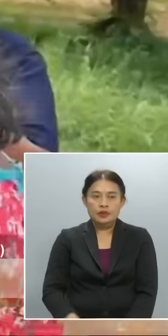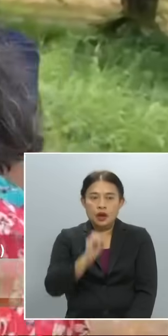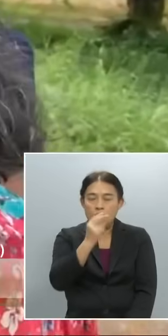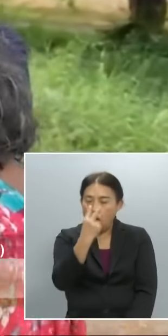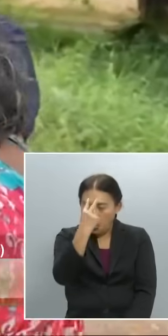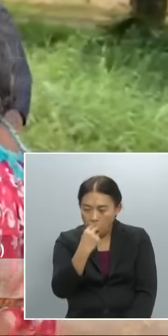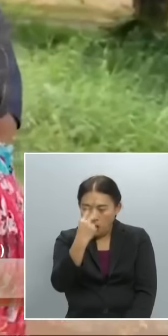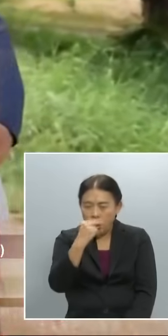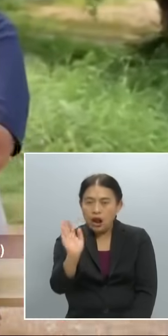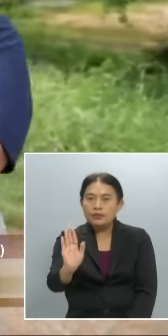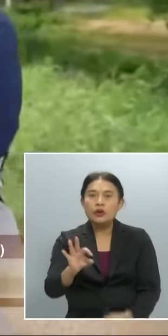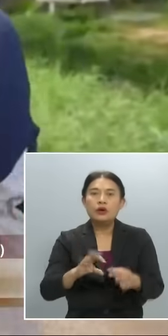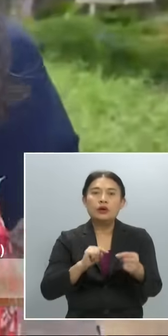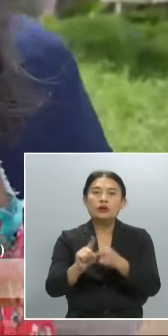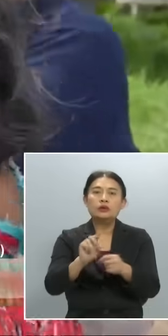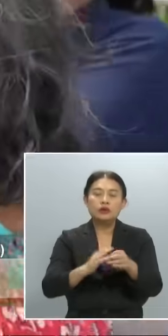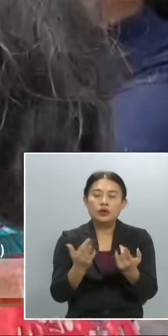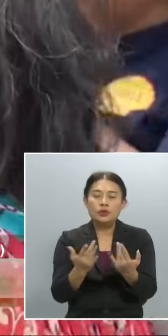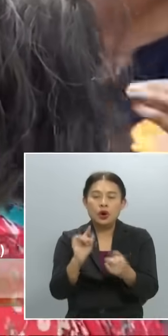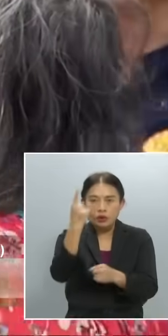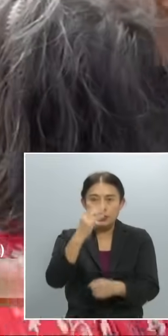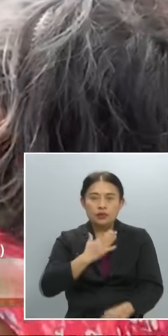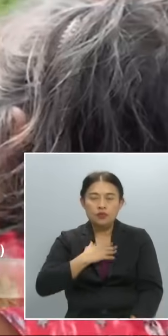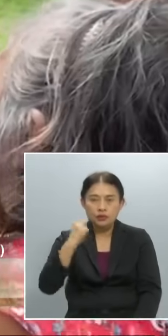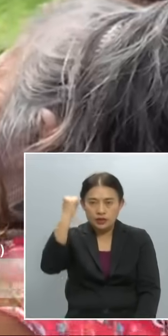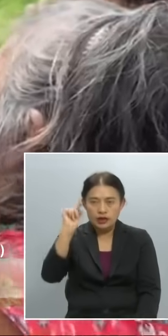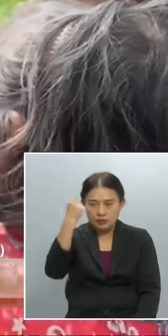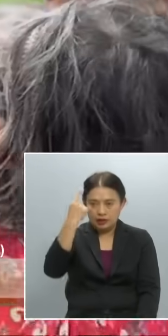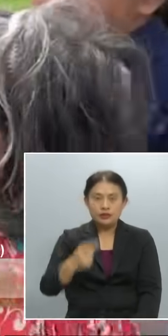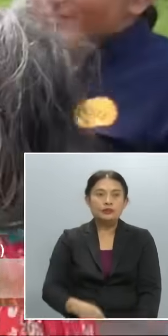ห้นะรอวันที่พวกผมจะชนะใหม ่ นี่ก็เป็นบรรยากาศท่านผู้ชม